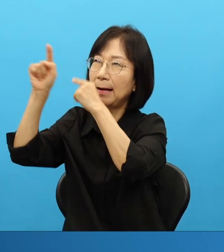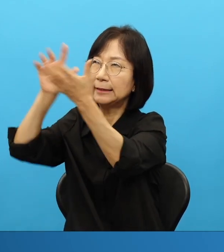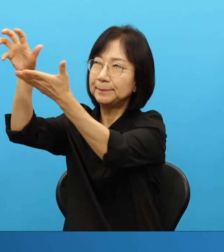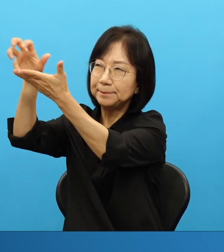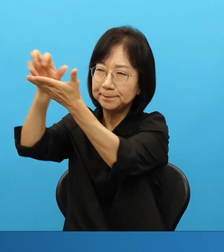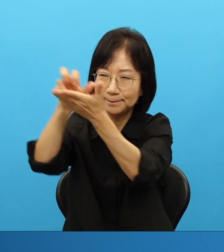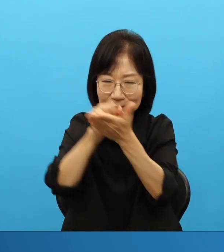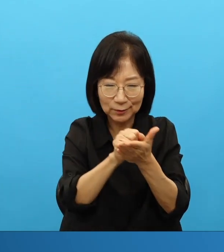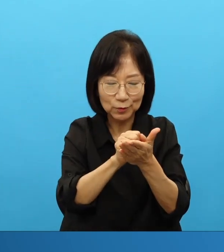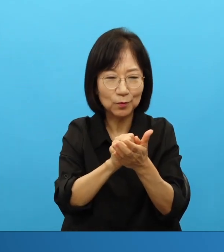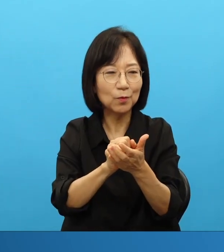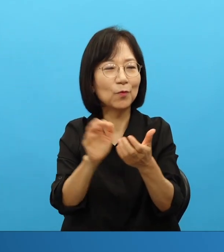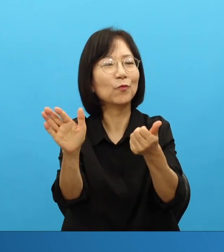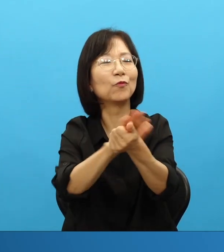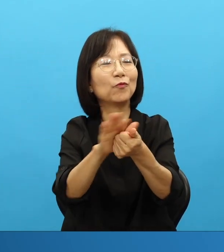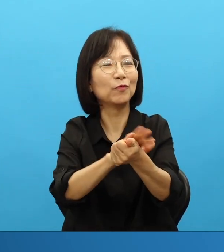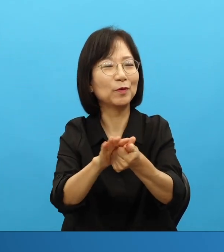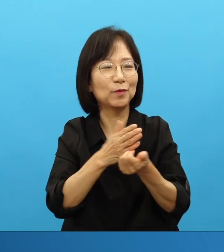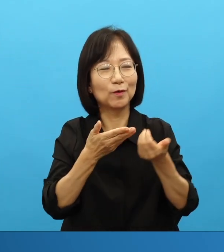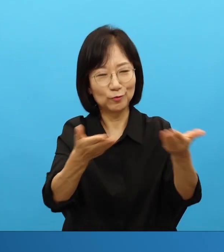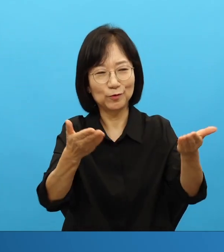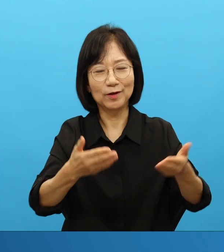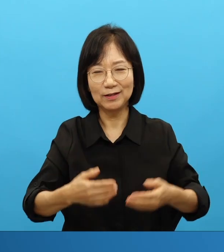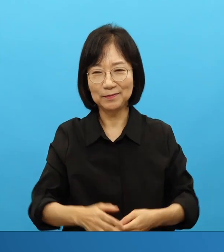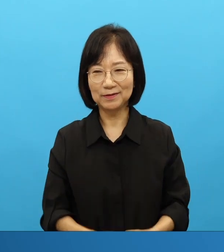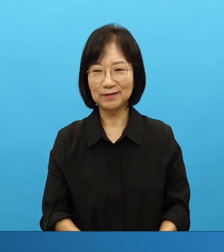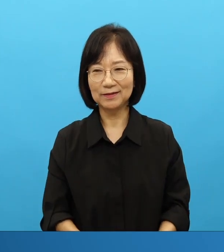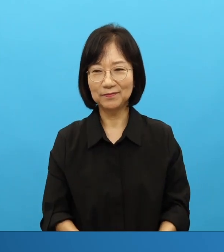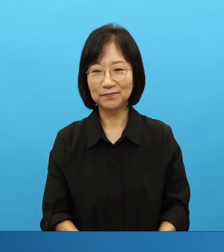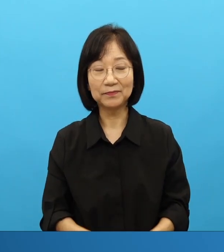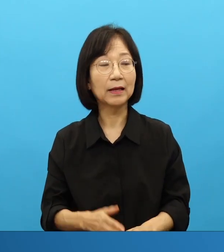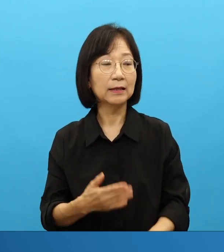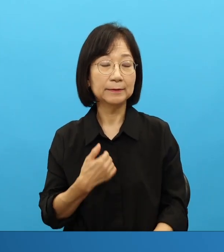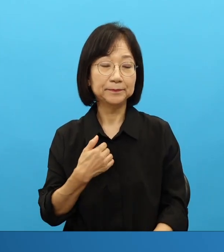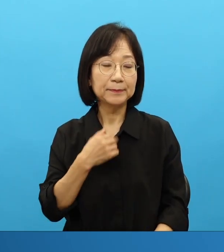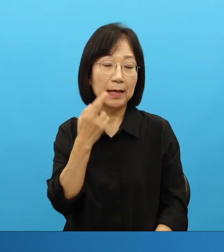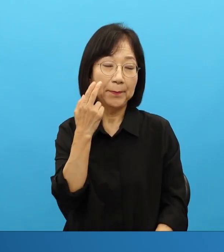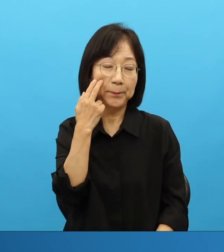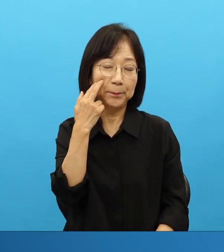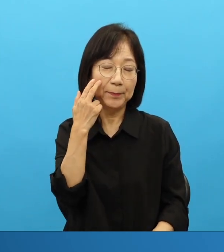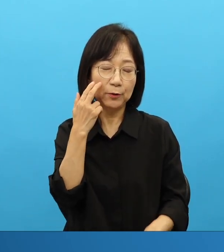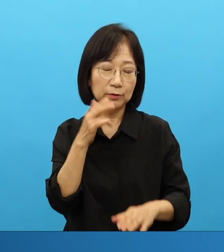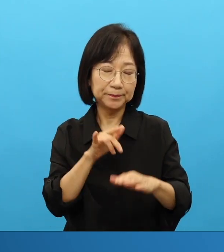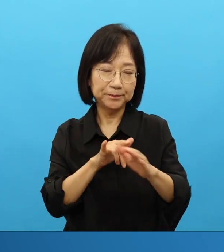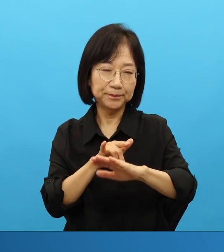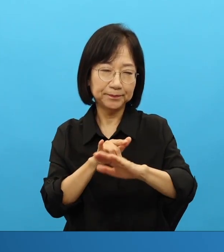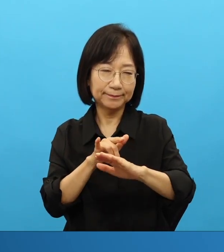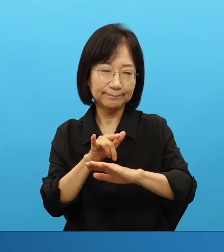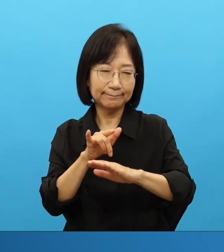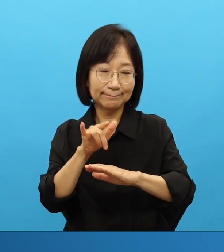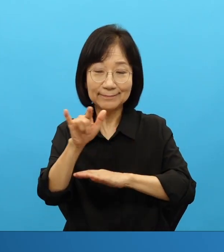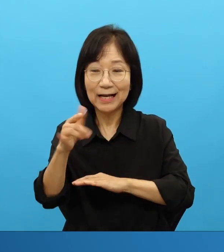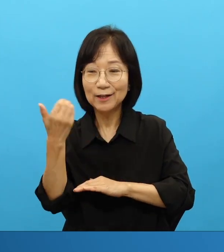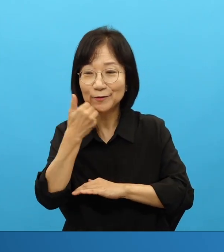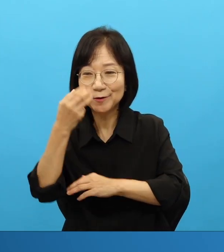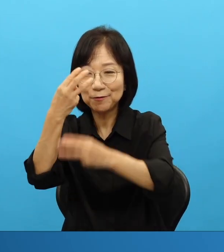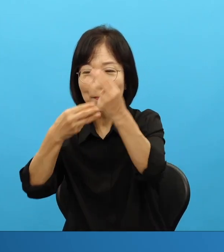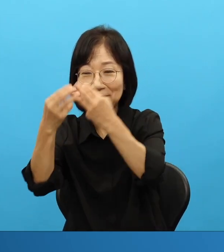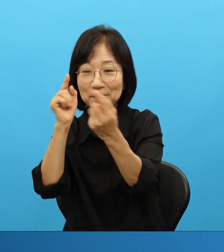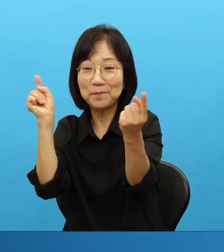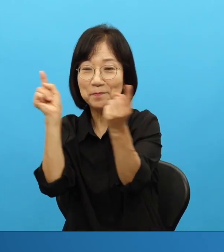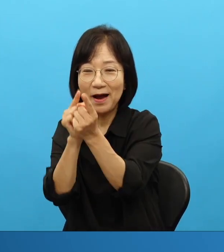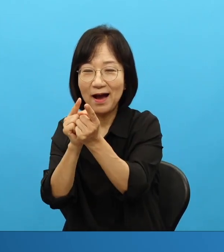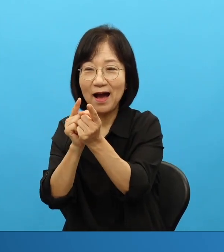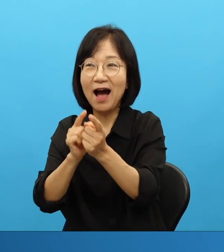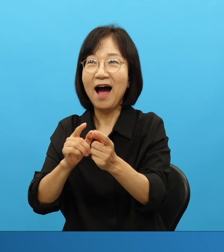God. 미국을 갔더니 어떤 렘넌트가 나와서 막 반갑게 인사를 하는 거예요. I